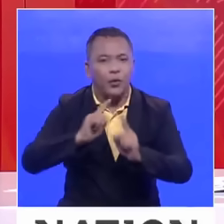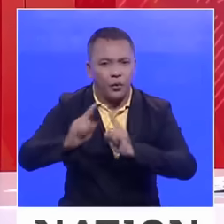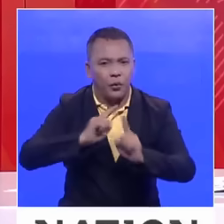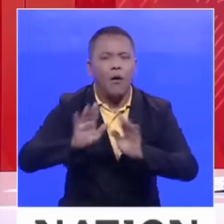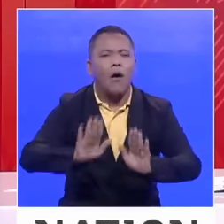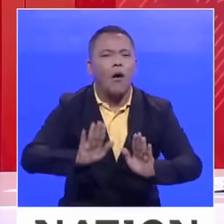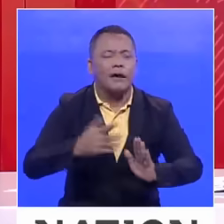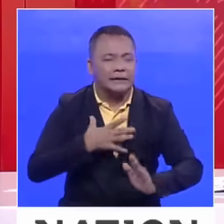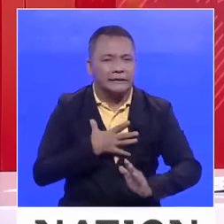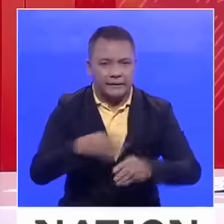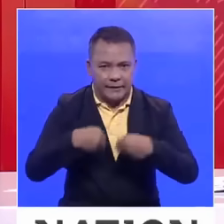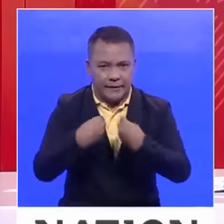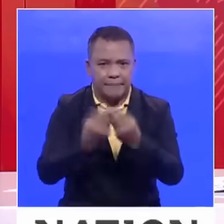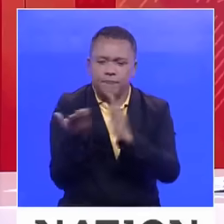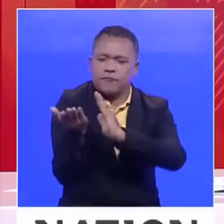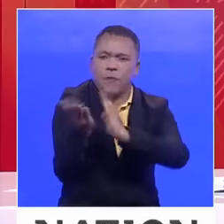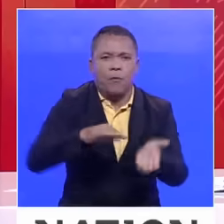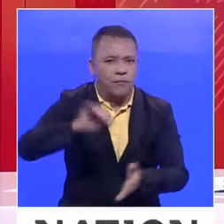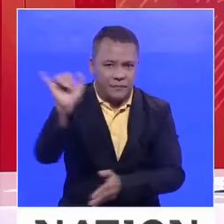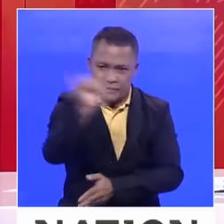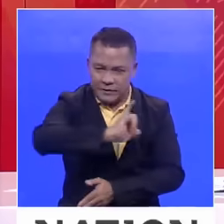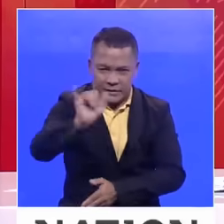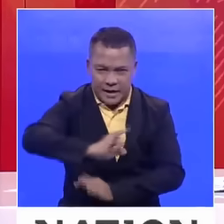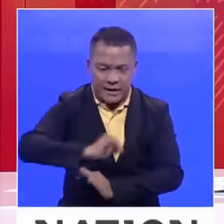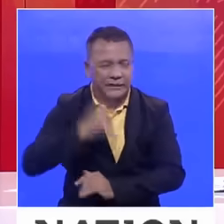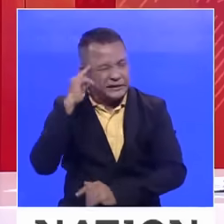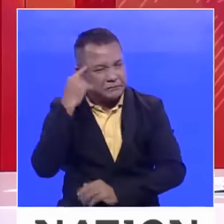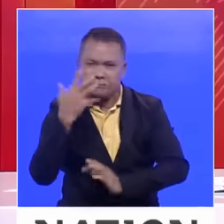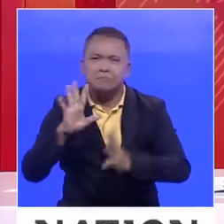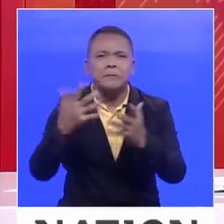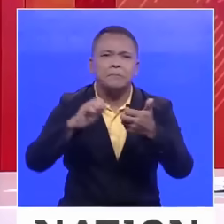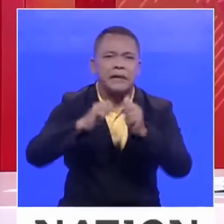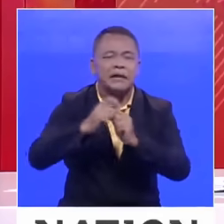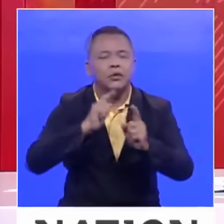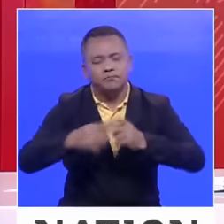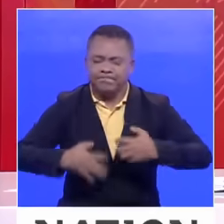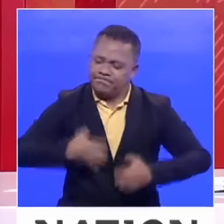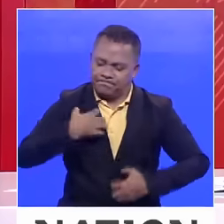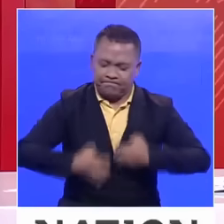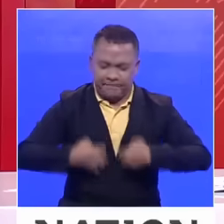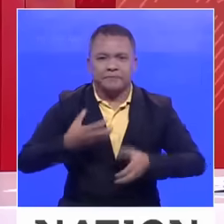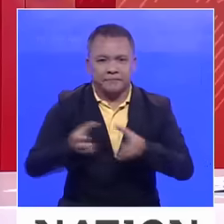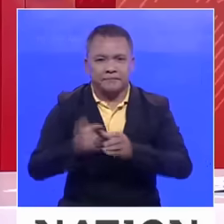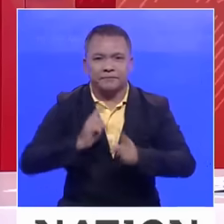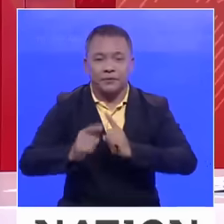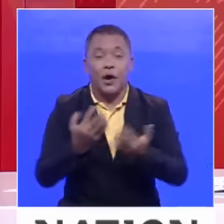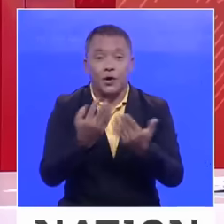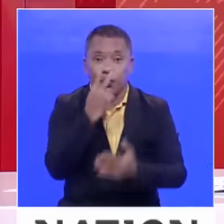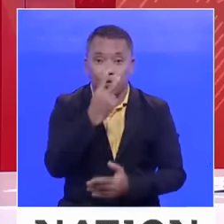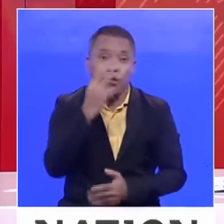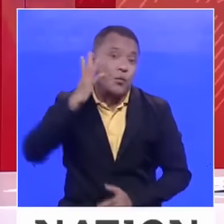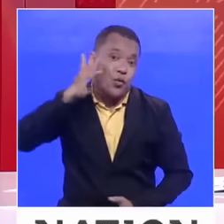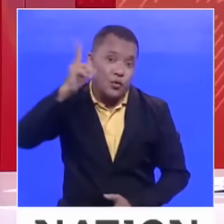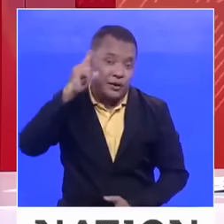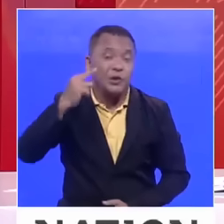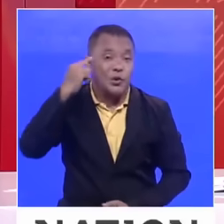หบถึงกลกระเพราฉะนั้นคือมันก็ไม่น่าจะมีอะไรในกอไผ่แค่อาจจะอึดอัดใจกันไปช่วงหนึครับรอดูพรุ่งนี้นะคะก็จะรู้